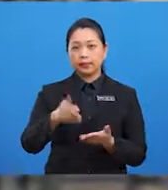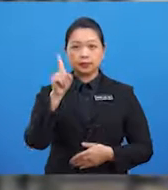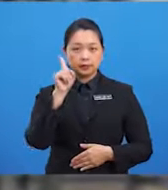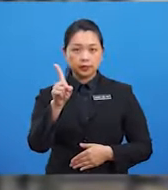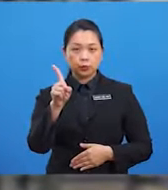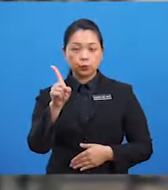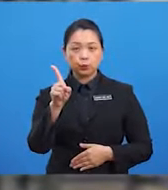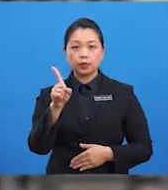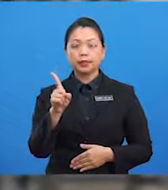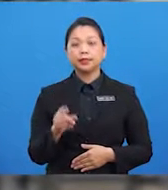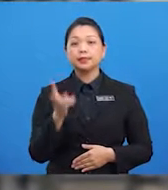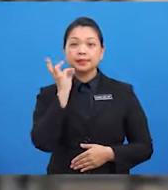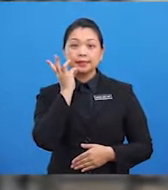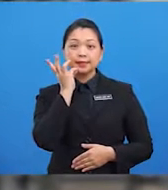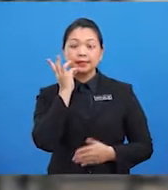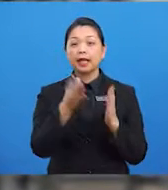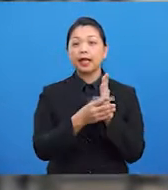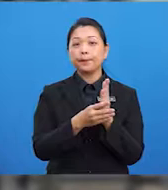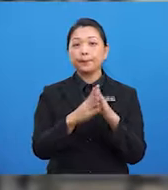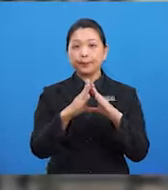nasi lemak.